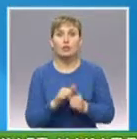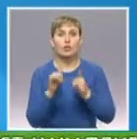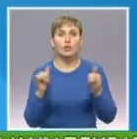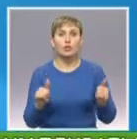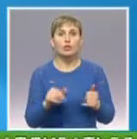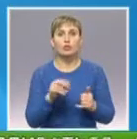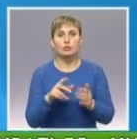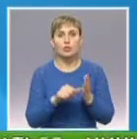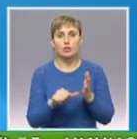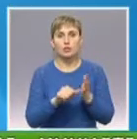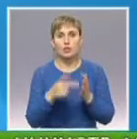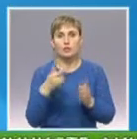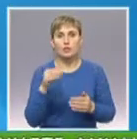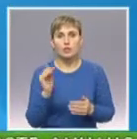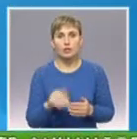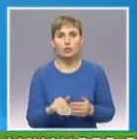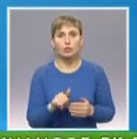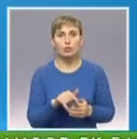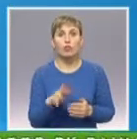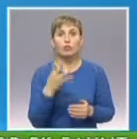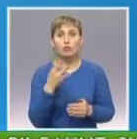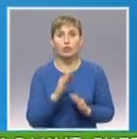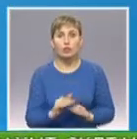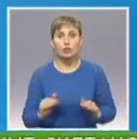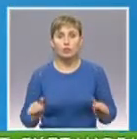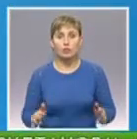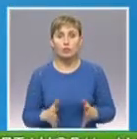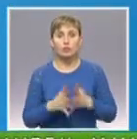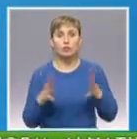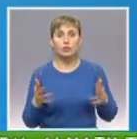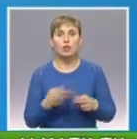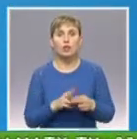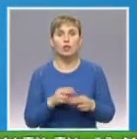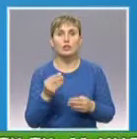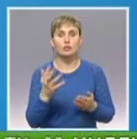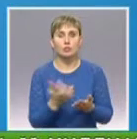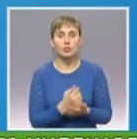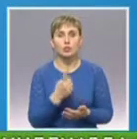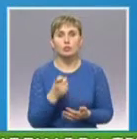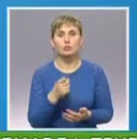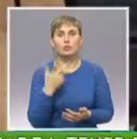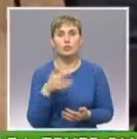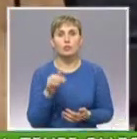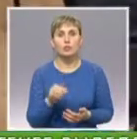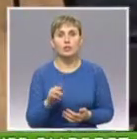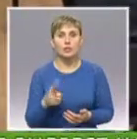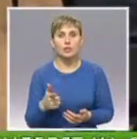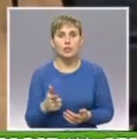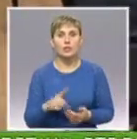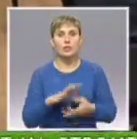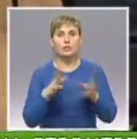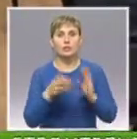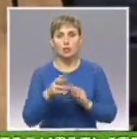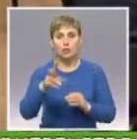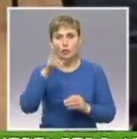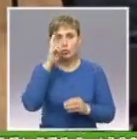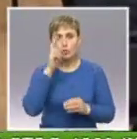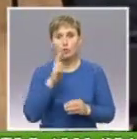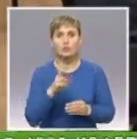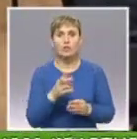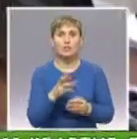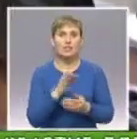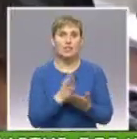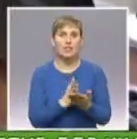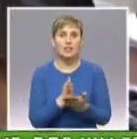чем на 62 тысячи. У тех, у кого четверо и больше, то эта сумма составит 103 тысячи тенге. В целом, из городского бюджета на социальную